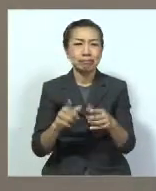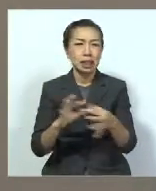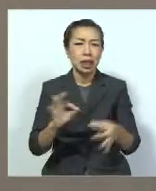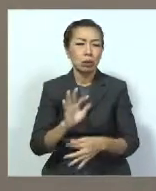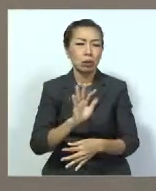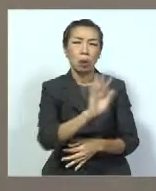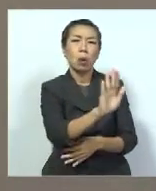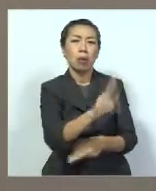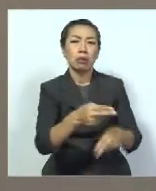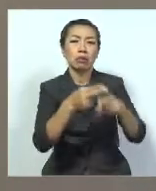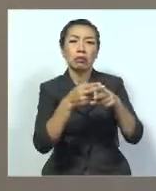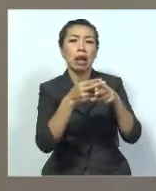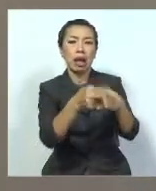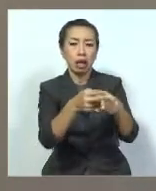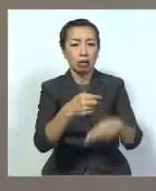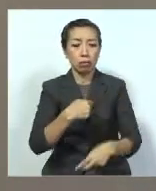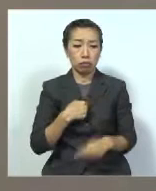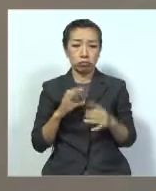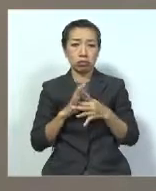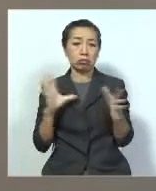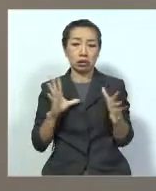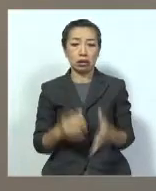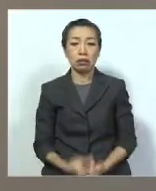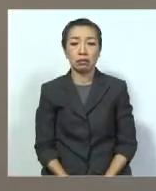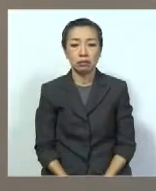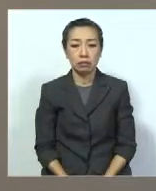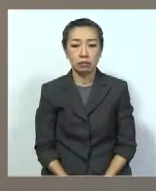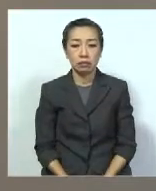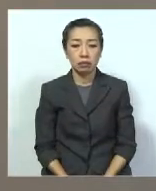สมัครใจของเขานะแล้วผมก็ไม่ได้เกี่ยวข้องทั้งการเลยตอนนี้นะ